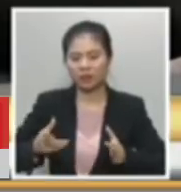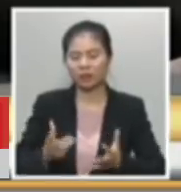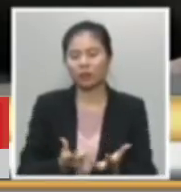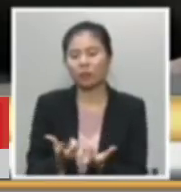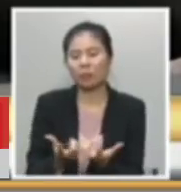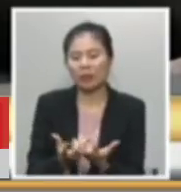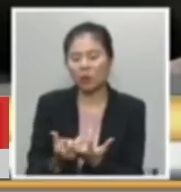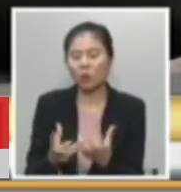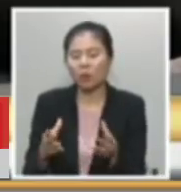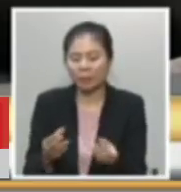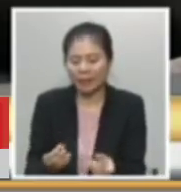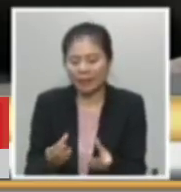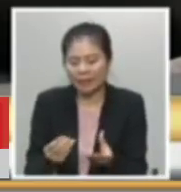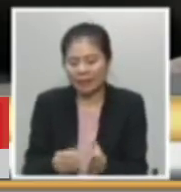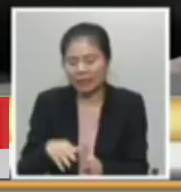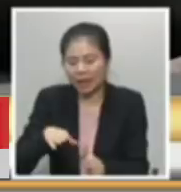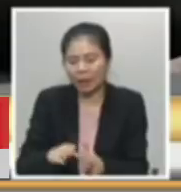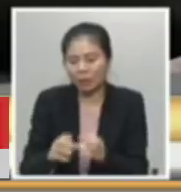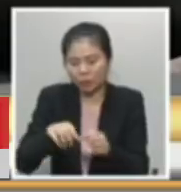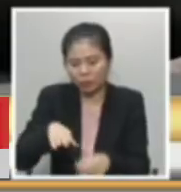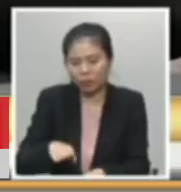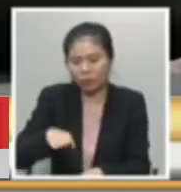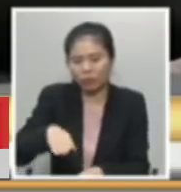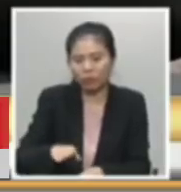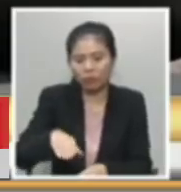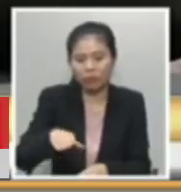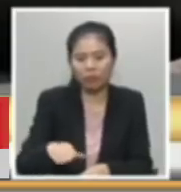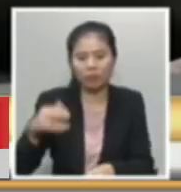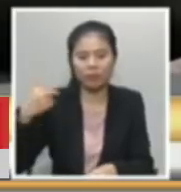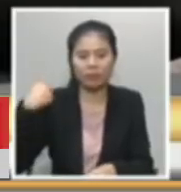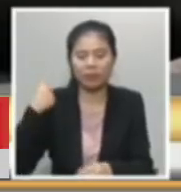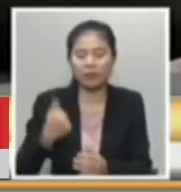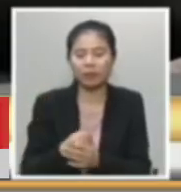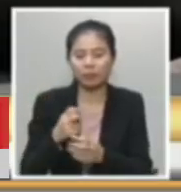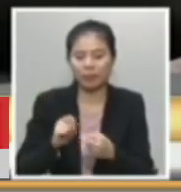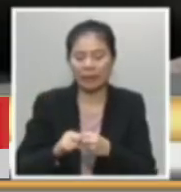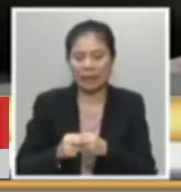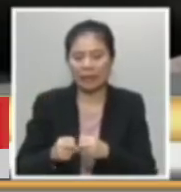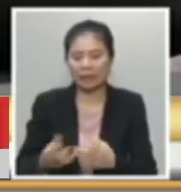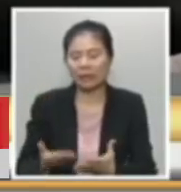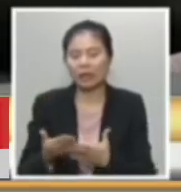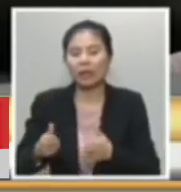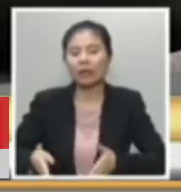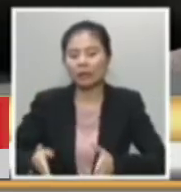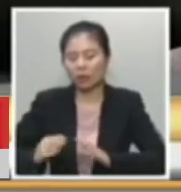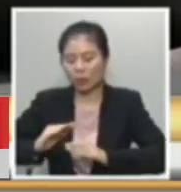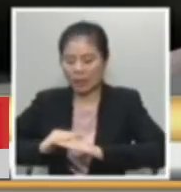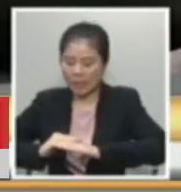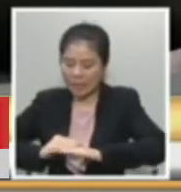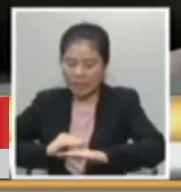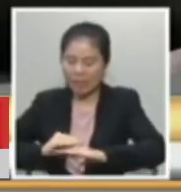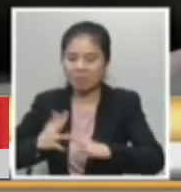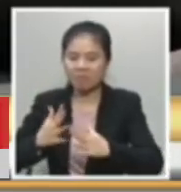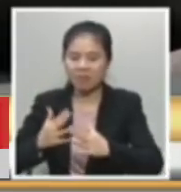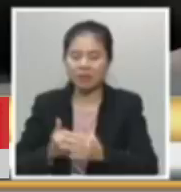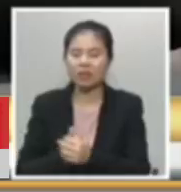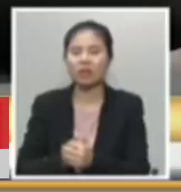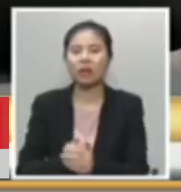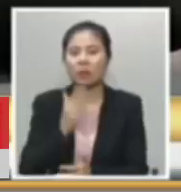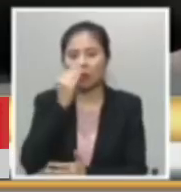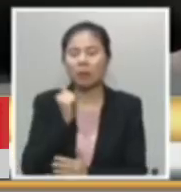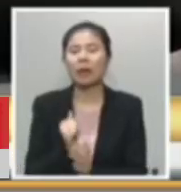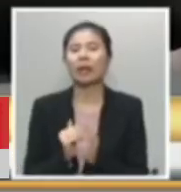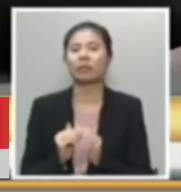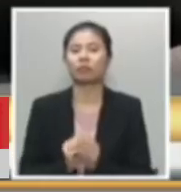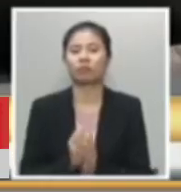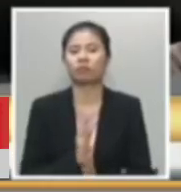คลนอยู่อย่างนั้นติดพื้นที่ป่าลักษณะอย่างนี้ครับนั่นคือสิ่งที่มันเป็นความไม่เป็นธรรมการกระจายเม็ด